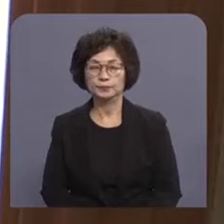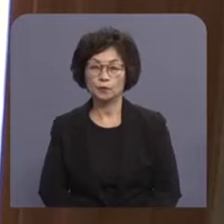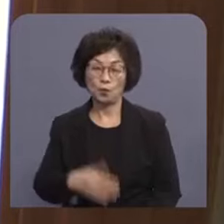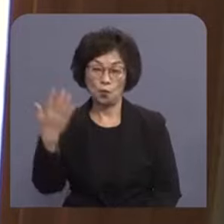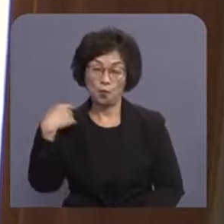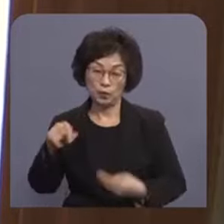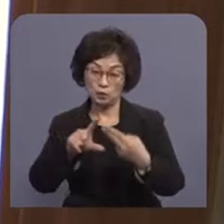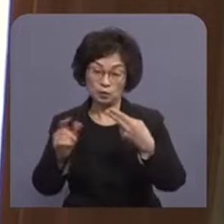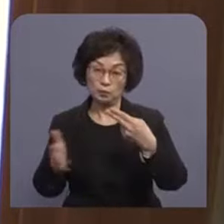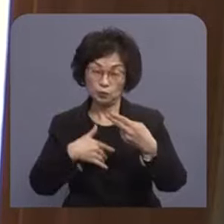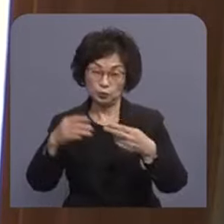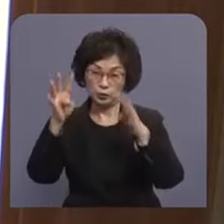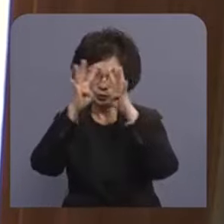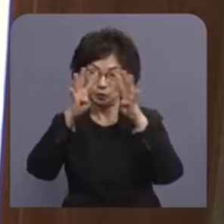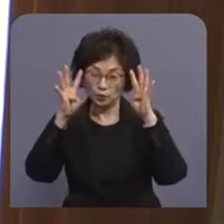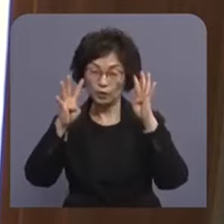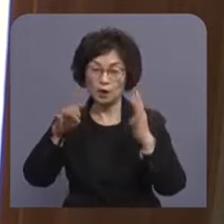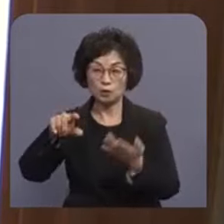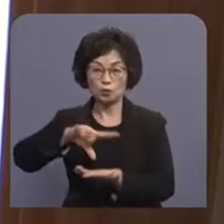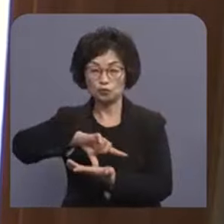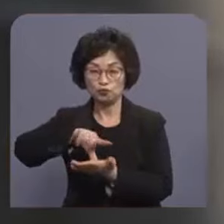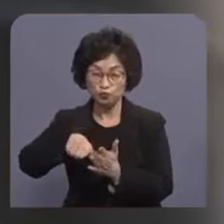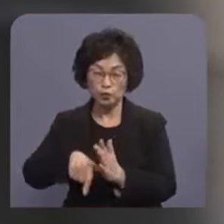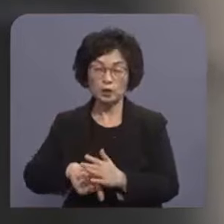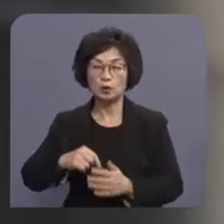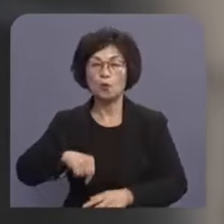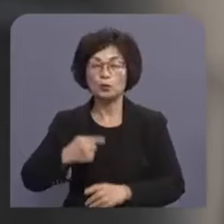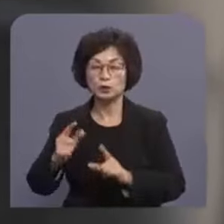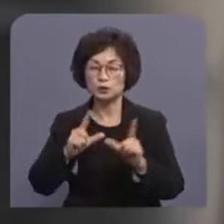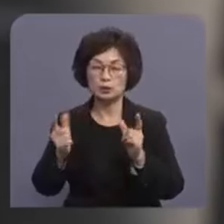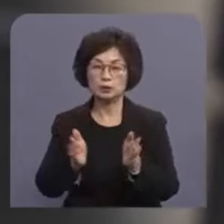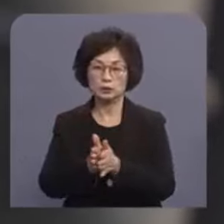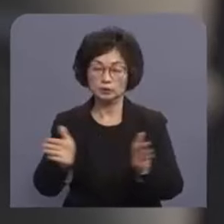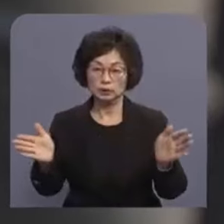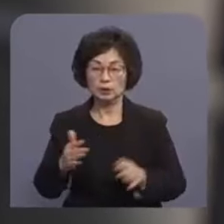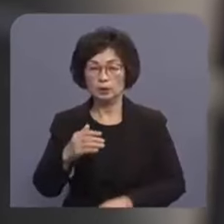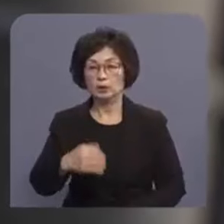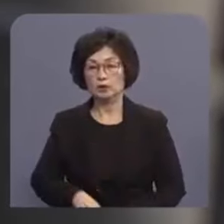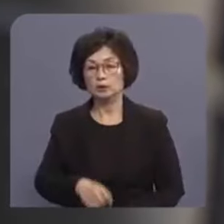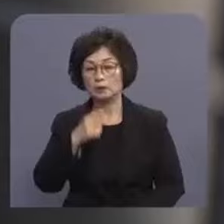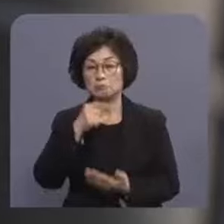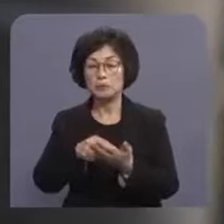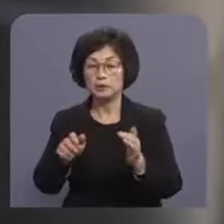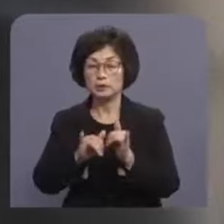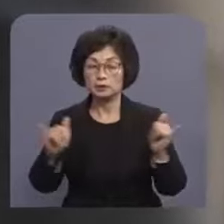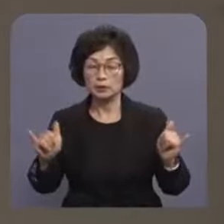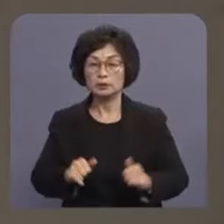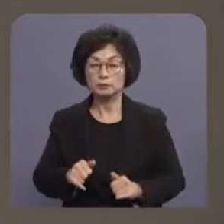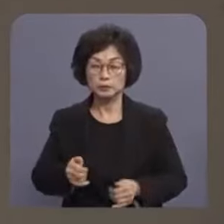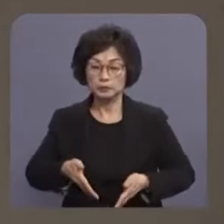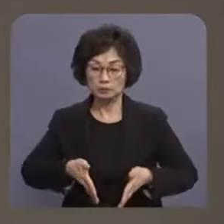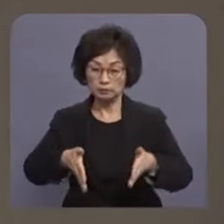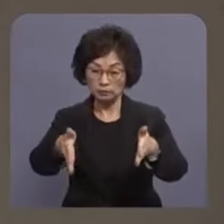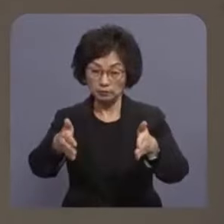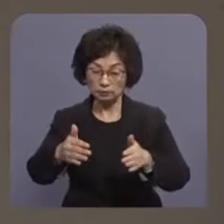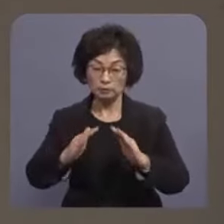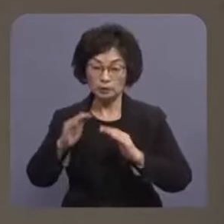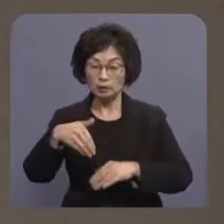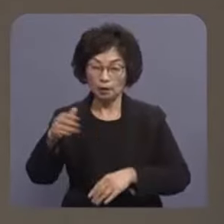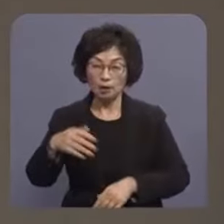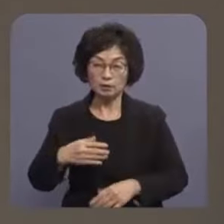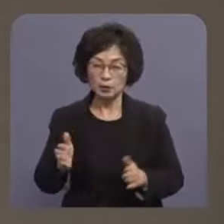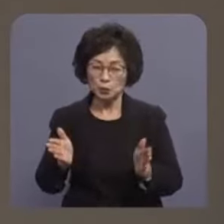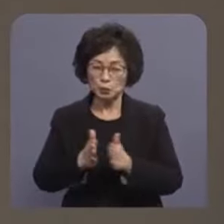지난 2월부터 대학가 원룸에서 자취를 시작한 폭행 피해 여성. 대학가 원룸촌 귀갓길이 좁고 어두워